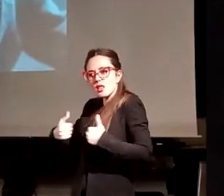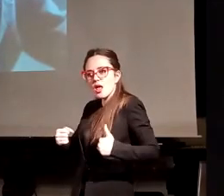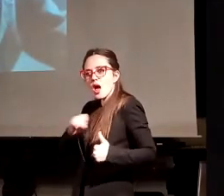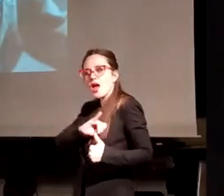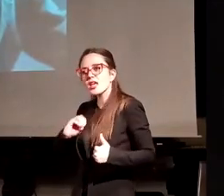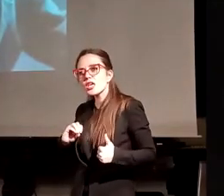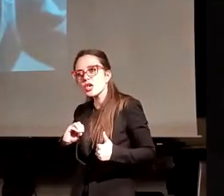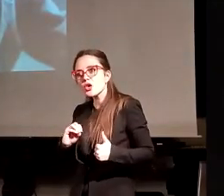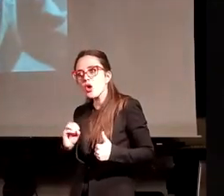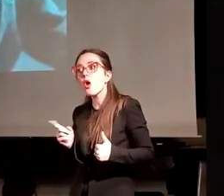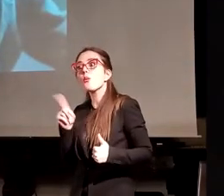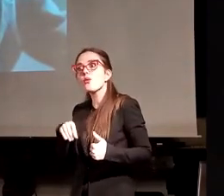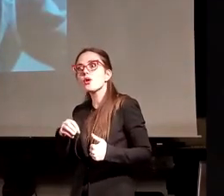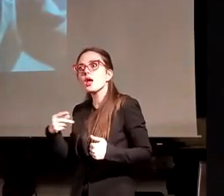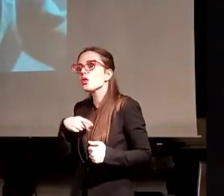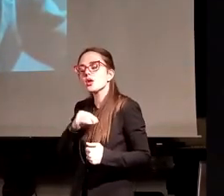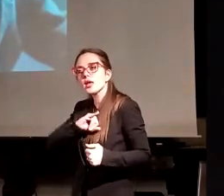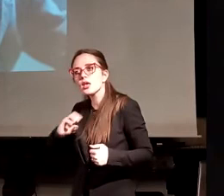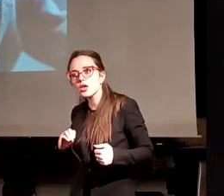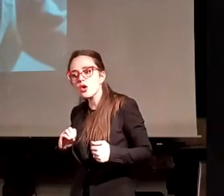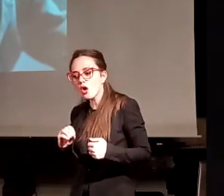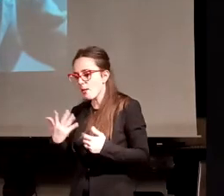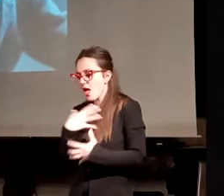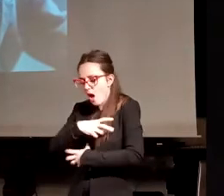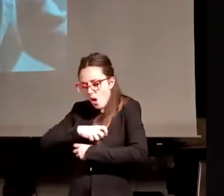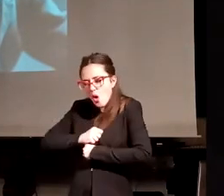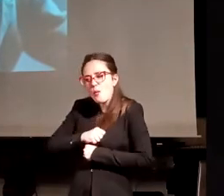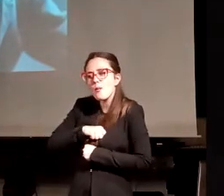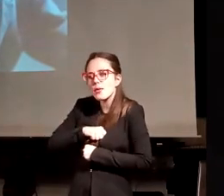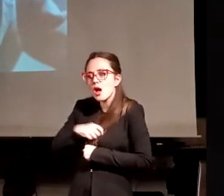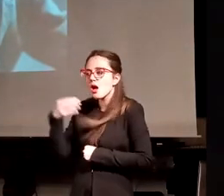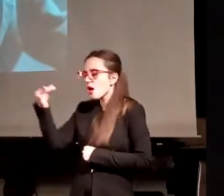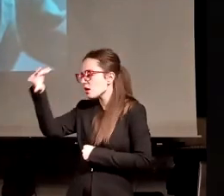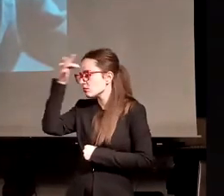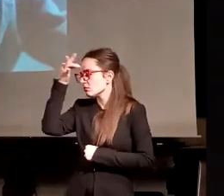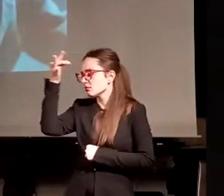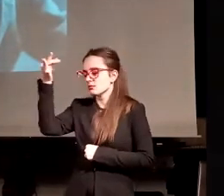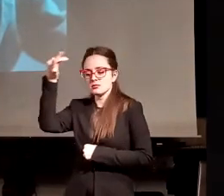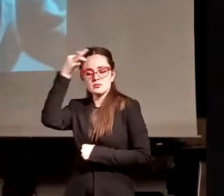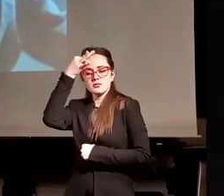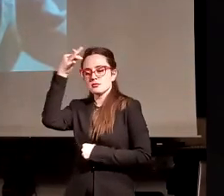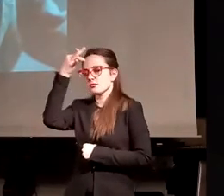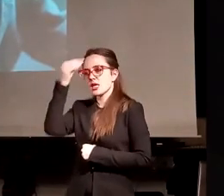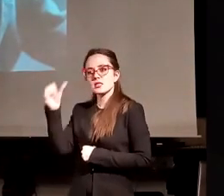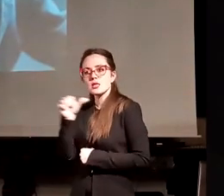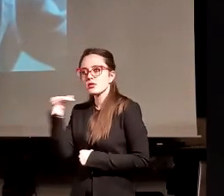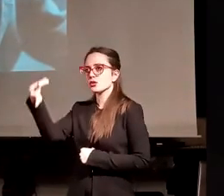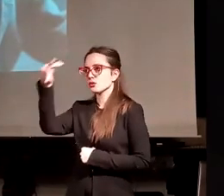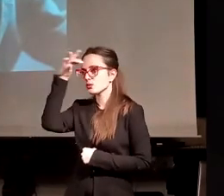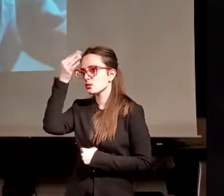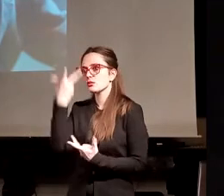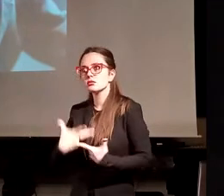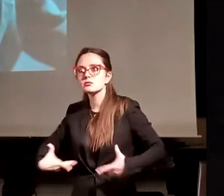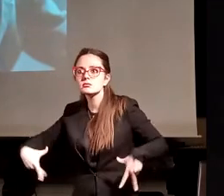non è un solo io ma c'è un'ombra dentro di noi è talmente ossessionante questa cosa in silenzio e che ritorna in